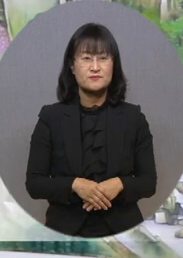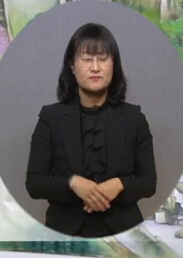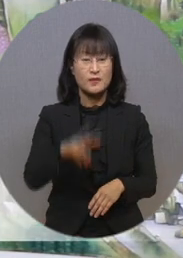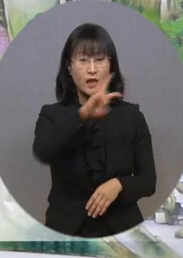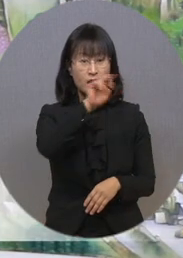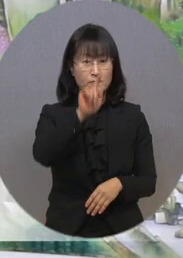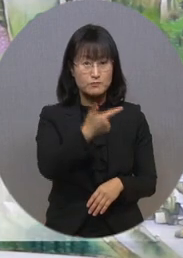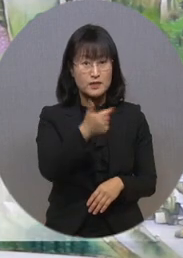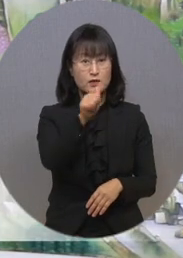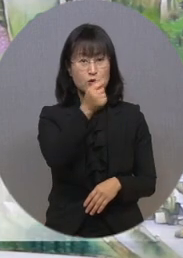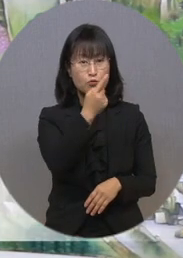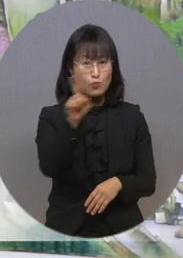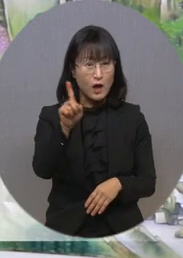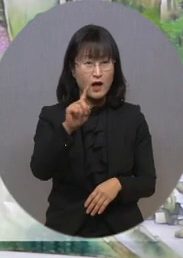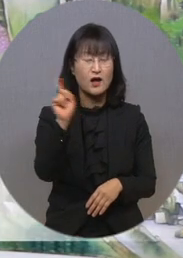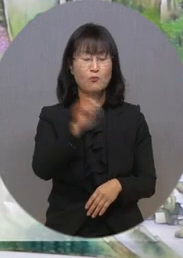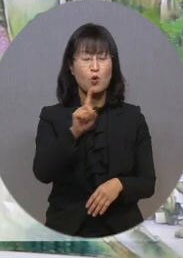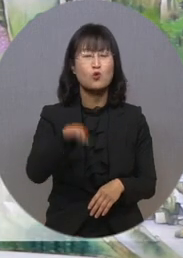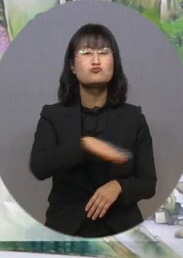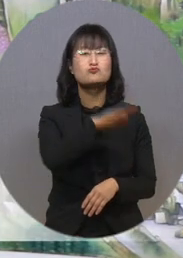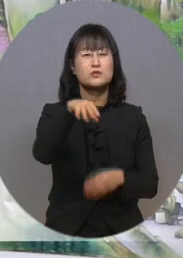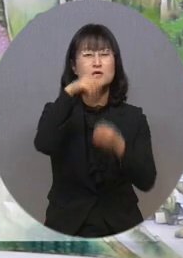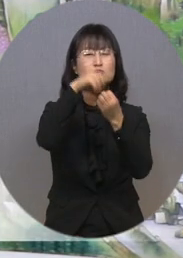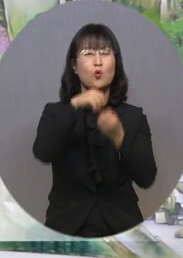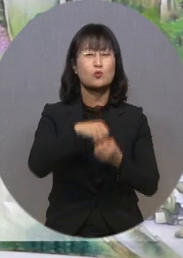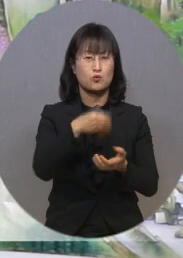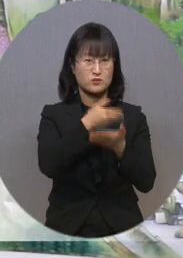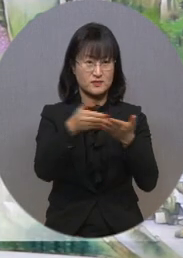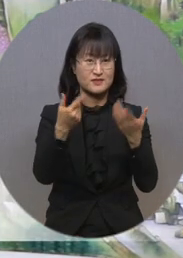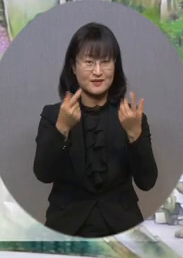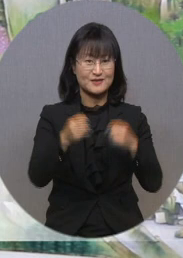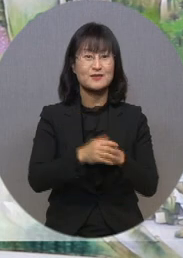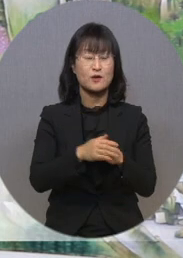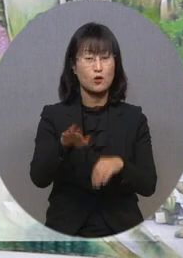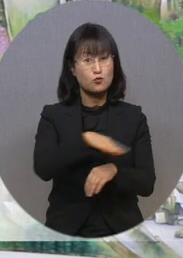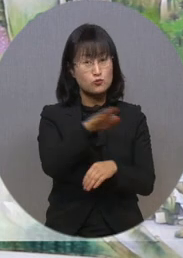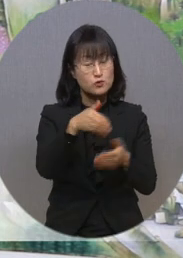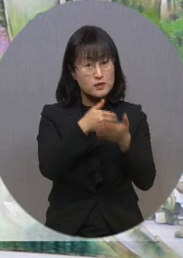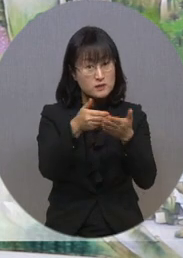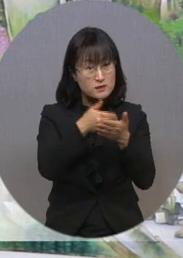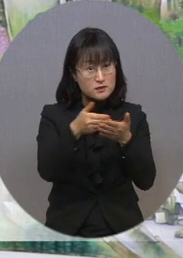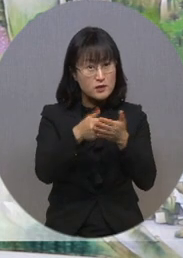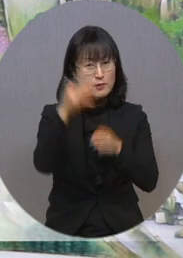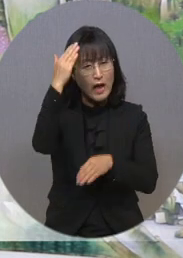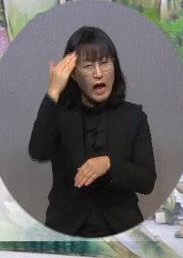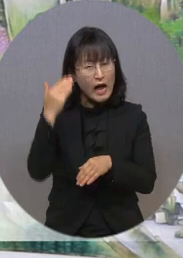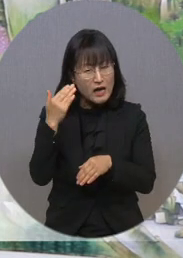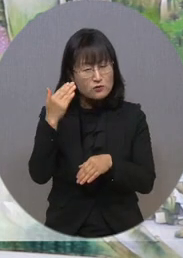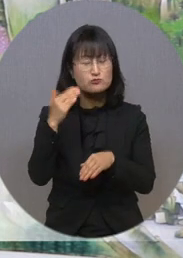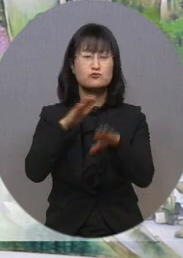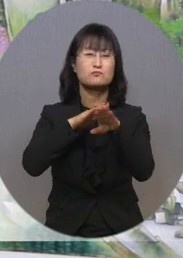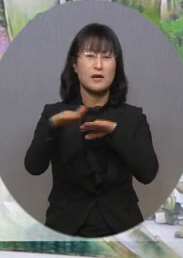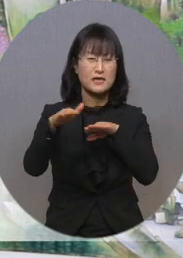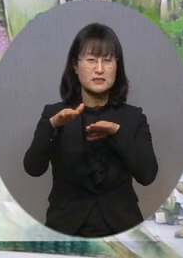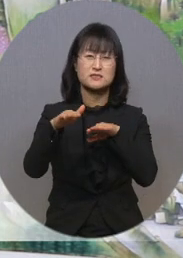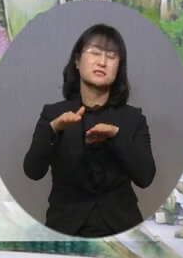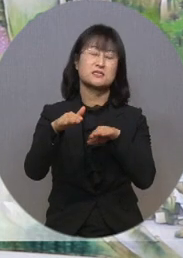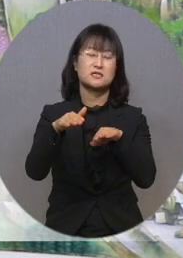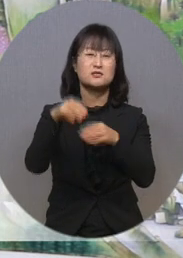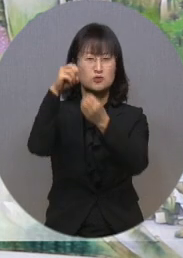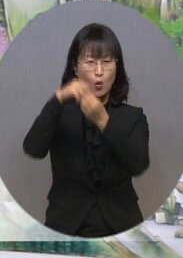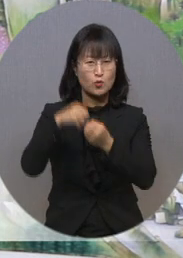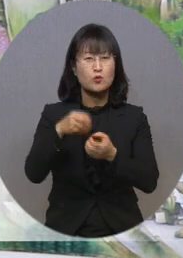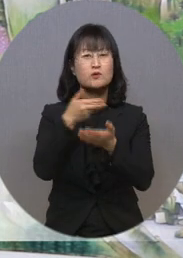민화는 우리 그림이고요. 또 우리 그림이라면 사실은 한국화입니다. 그렇죠?